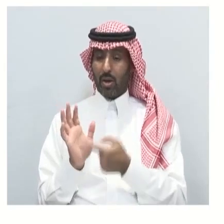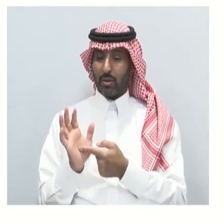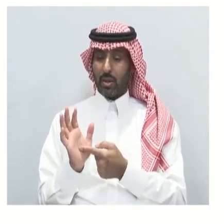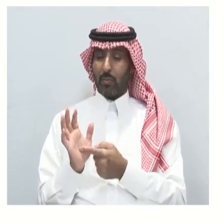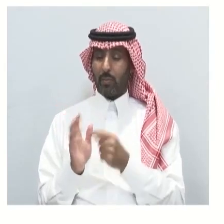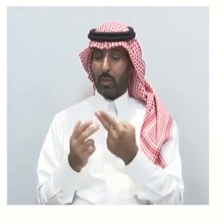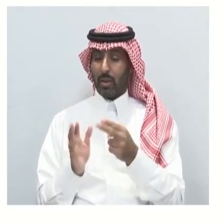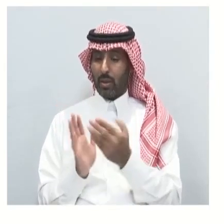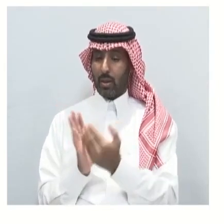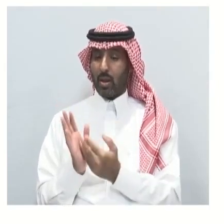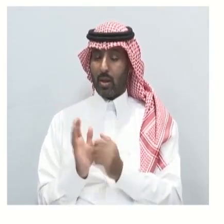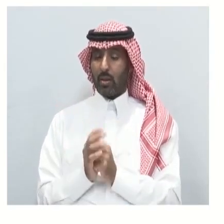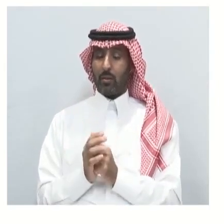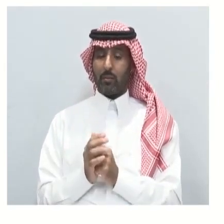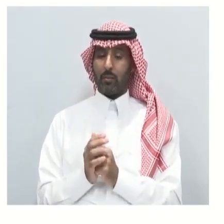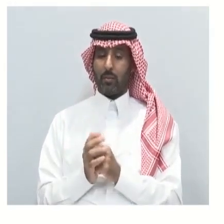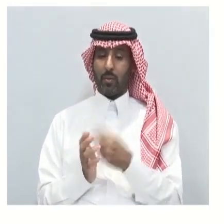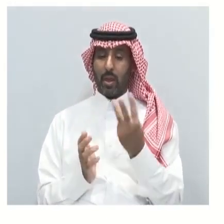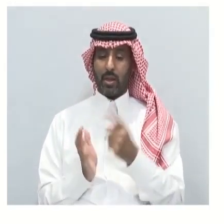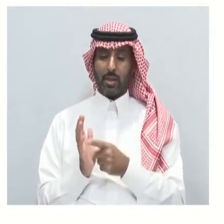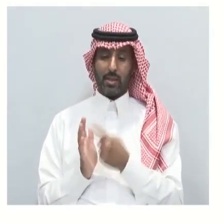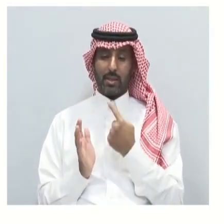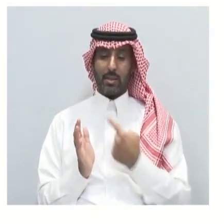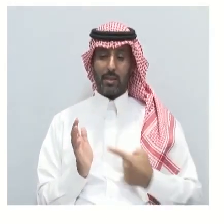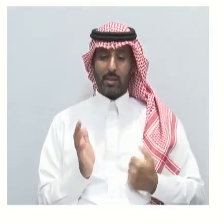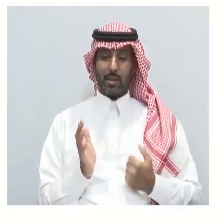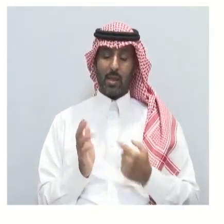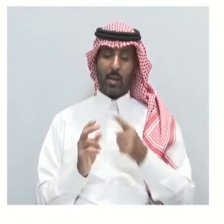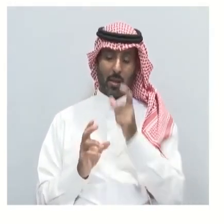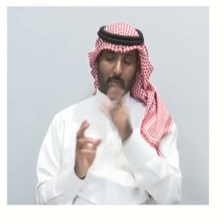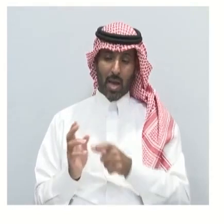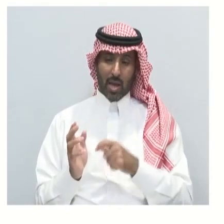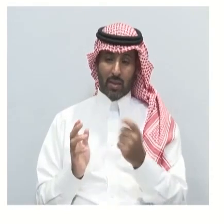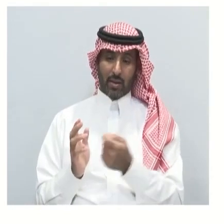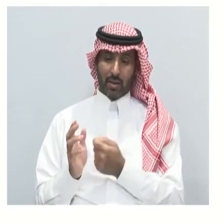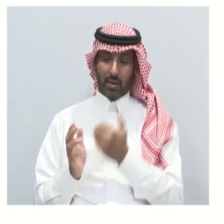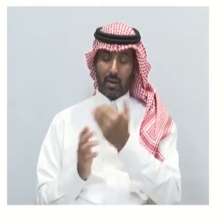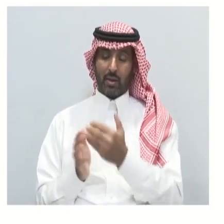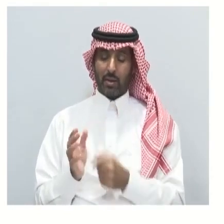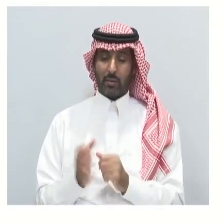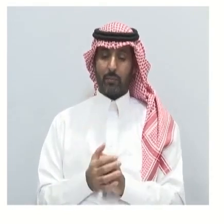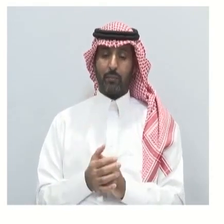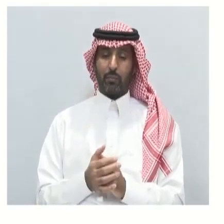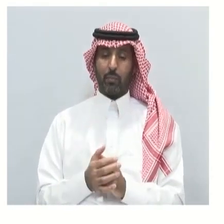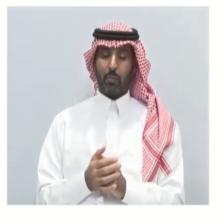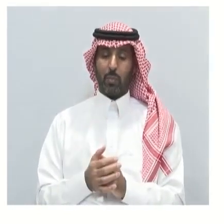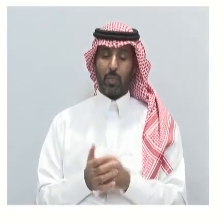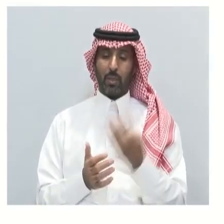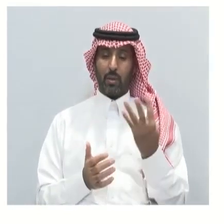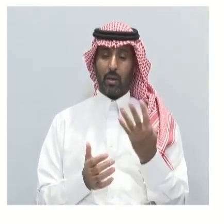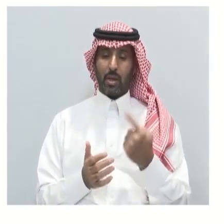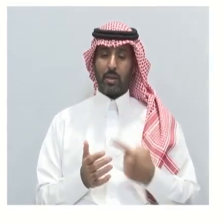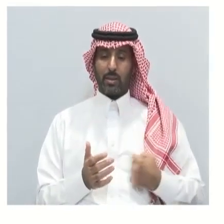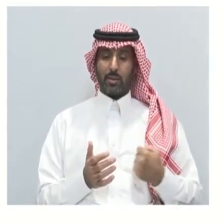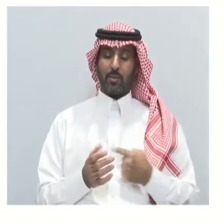لمتطلبات المعلومات وثالثا اسم البحث الذي اعد اسم الباحث الذي اعد البحث ورابعا